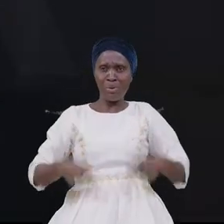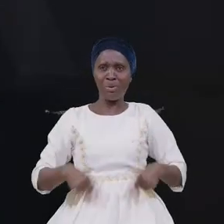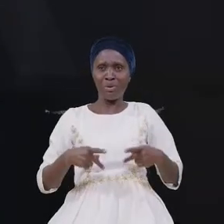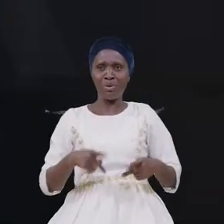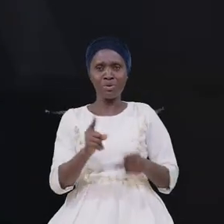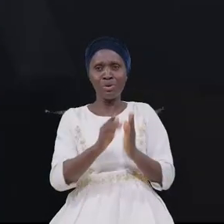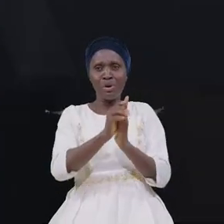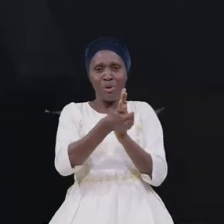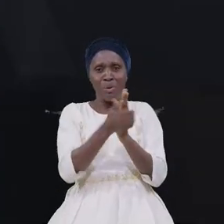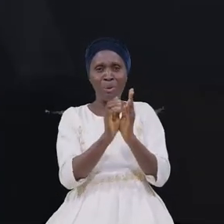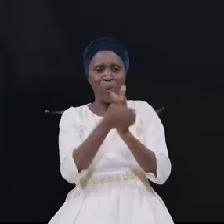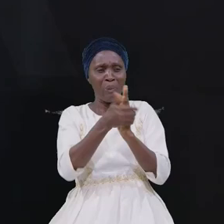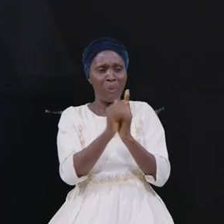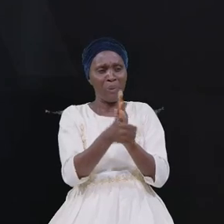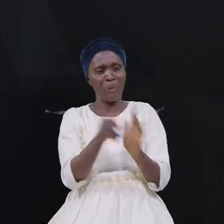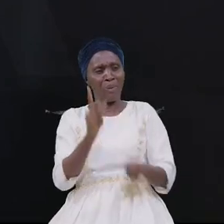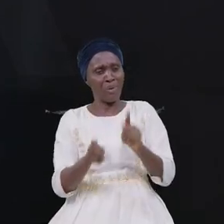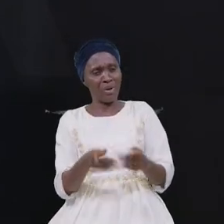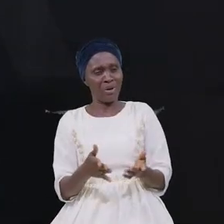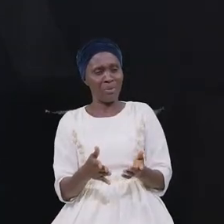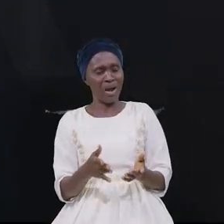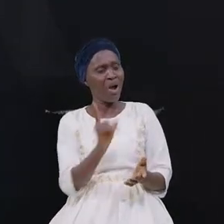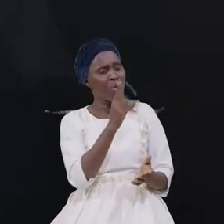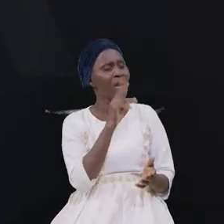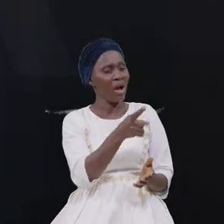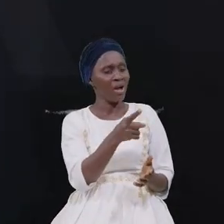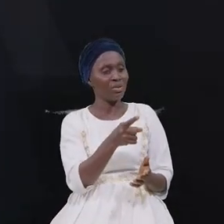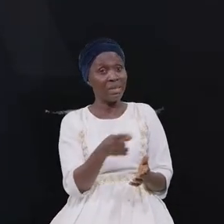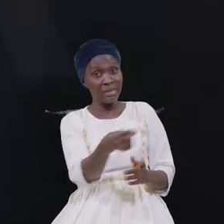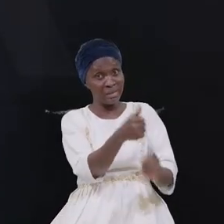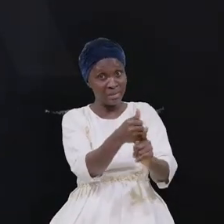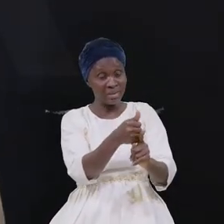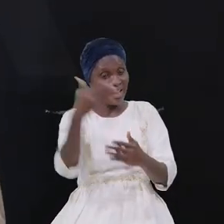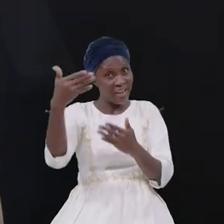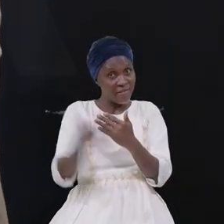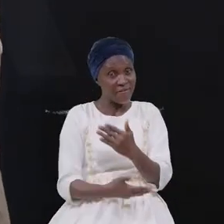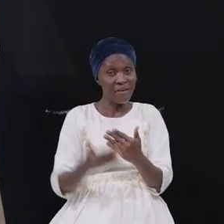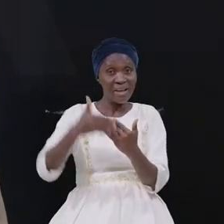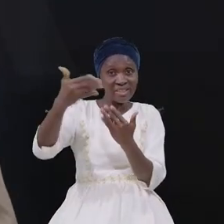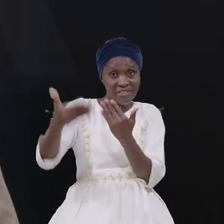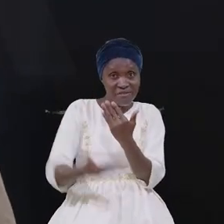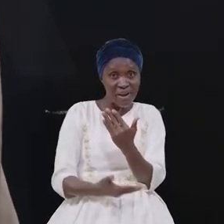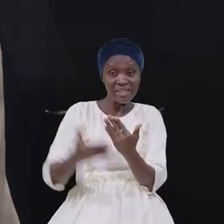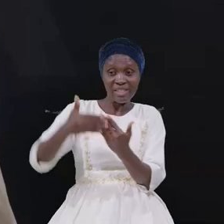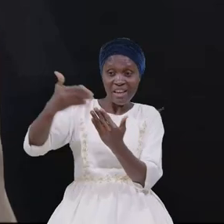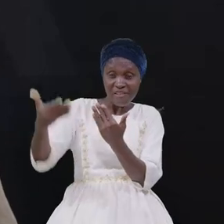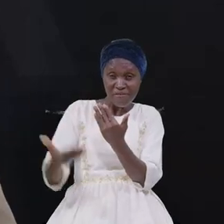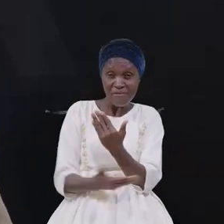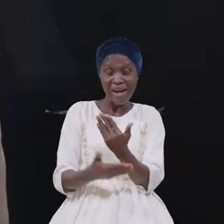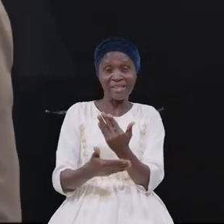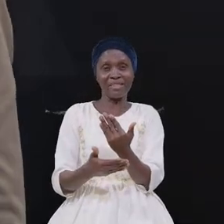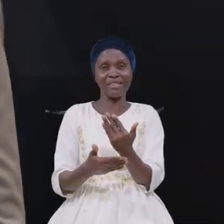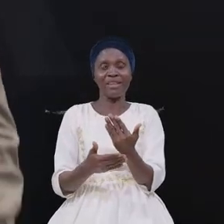vers toi. Elle invite les fornicateurs, elle invite les adultères.